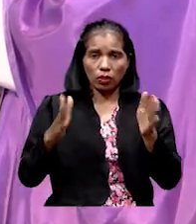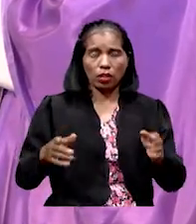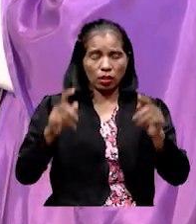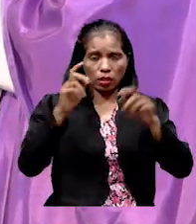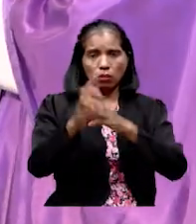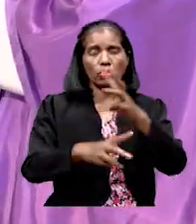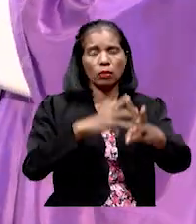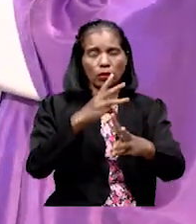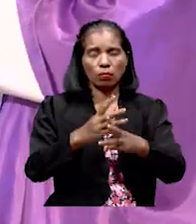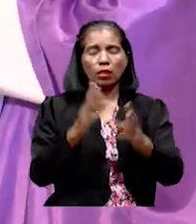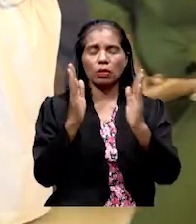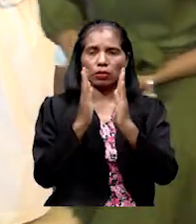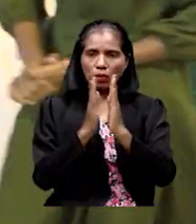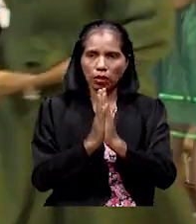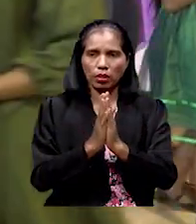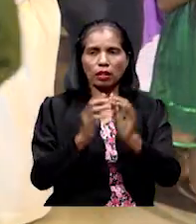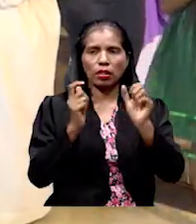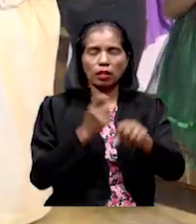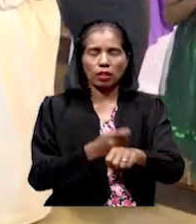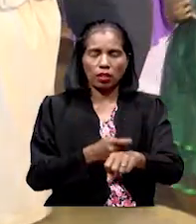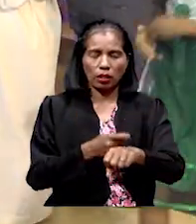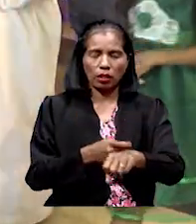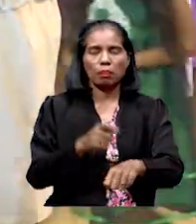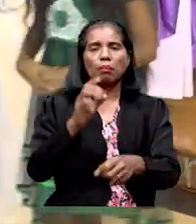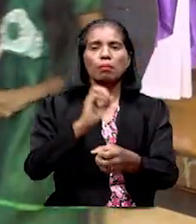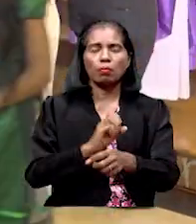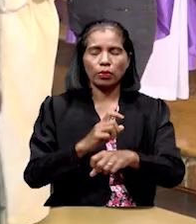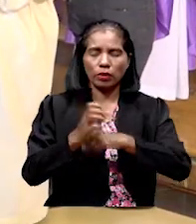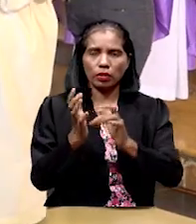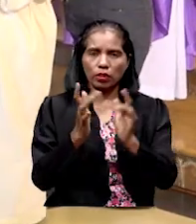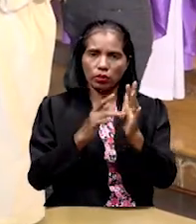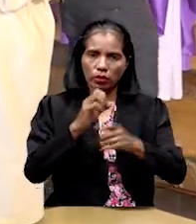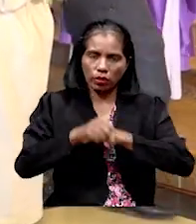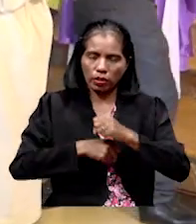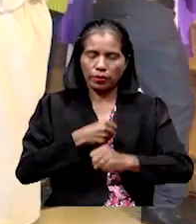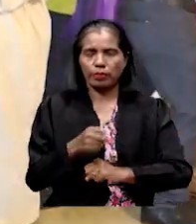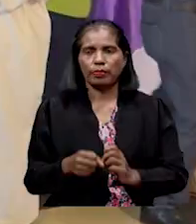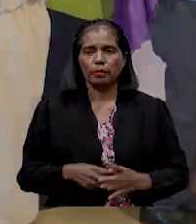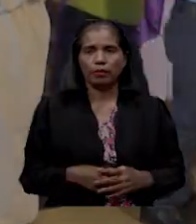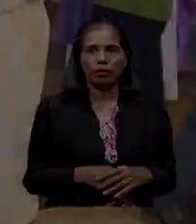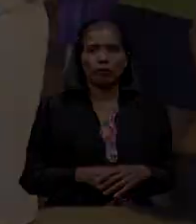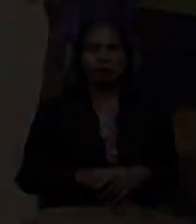halo penitensia no zizung ya ambitu kwaresma ne Fátima Pereira, Elugaio, Ziamen.